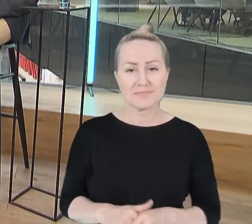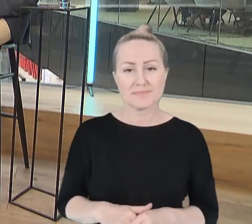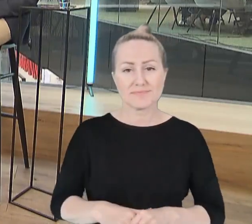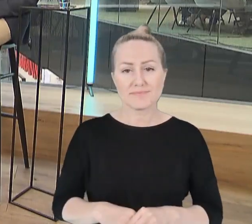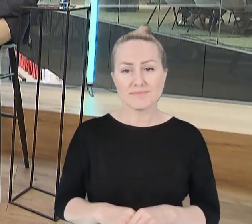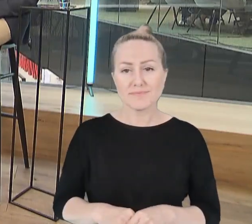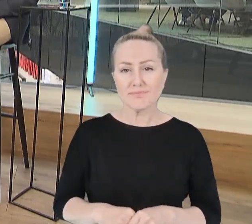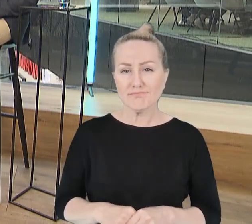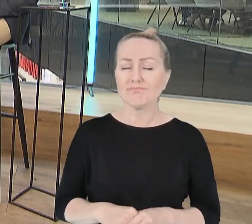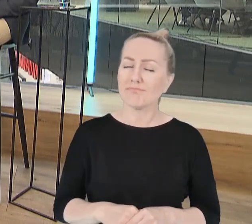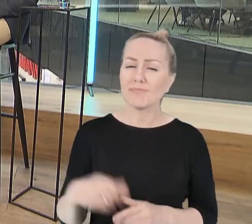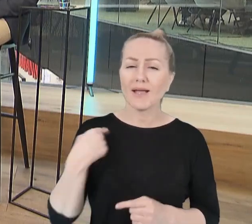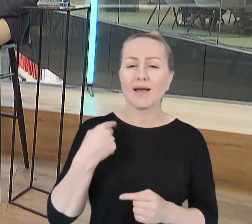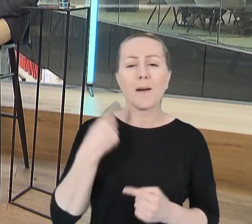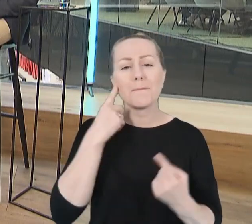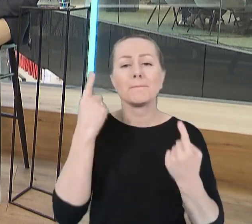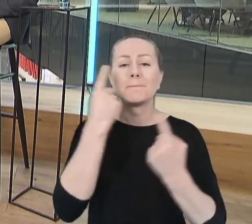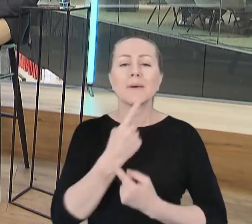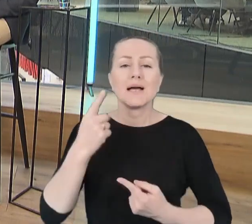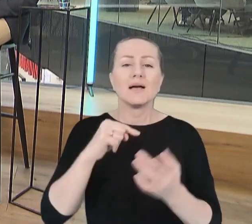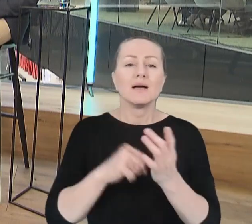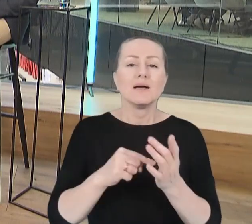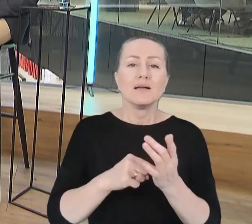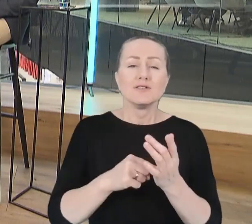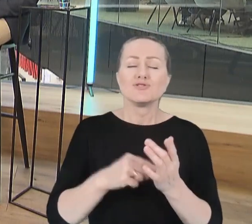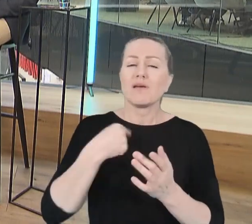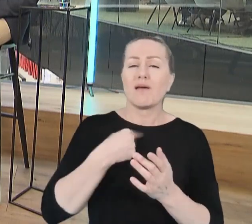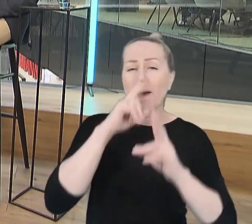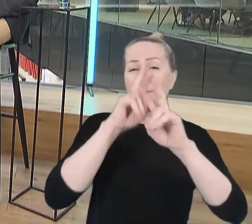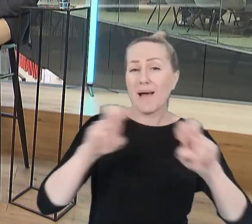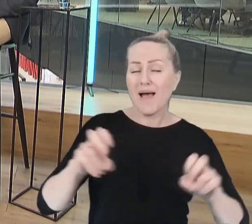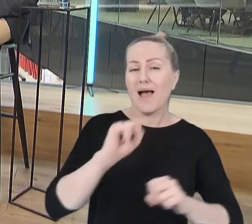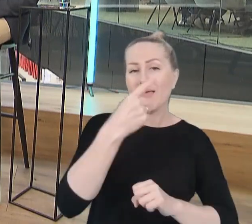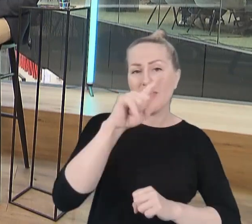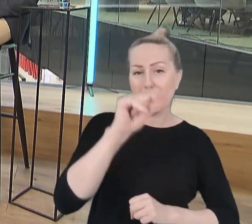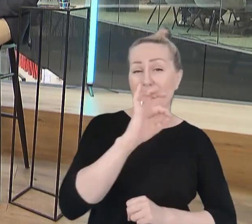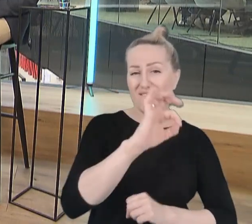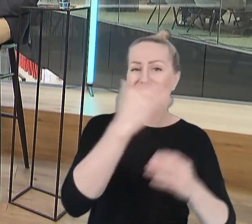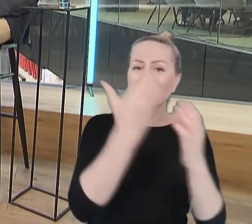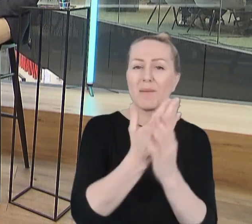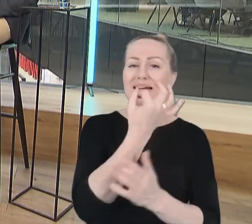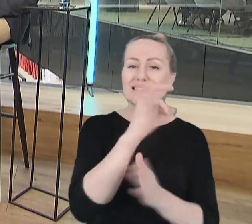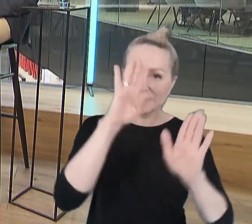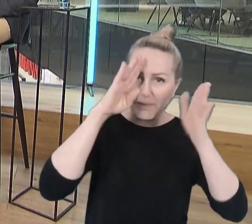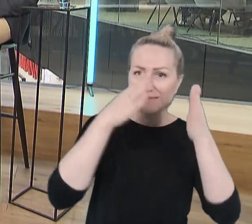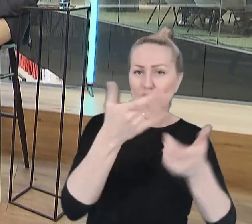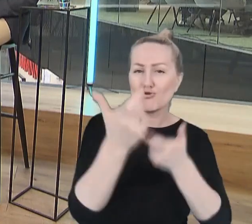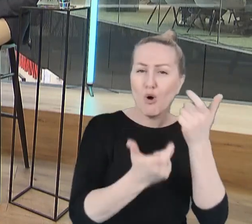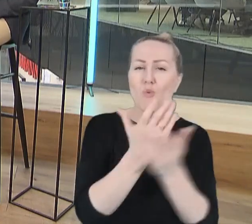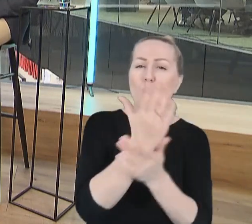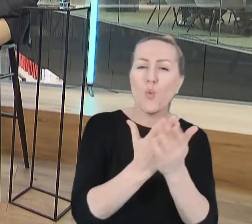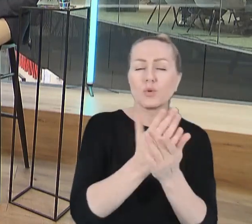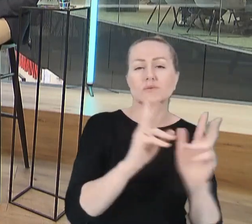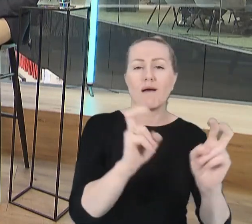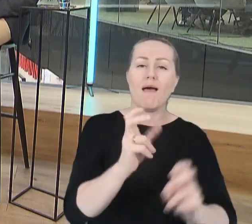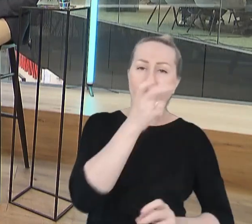Myślę sobie, że ja mam badania ADP, firmy specjalizującej się w takim świadczeniu usług kadrowych i ona